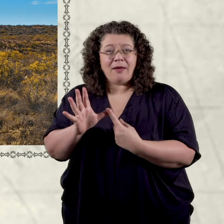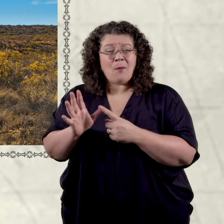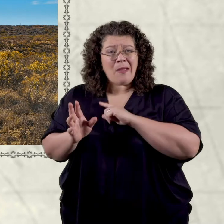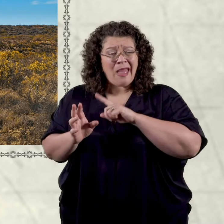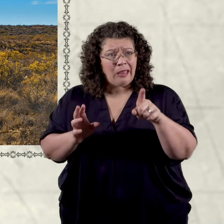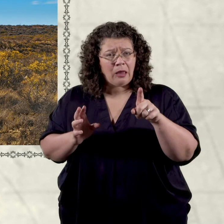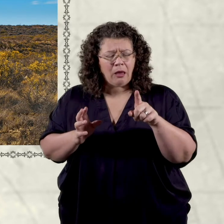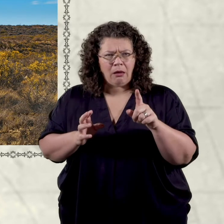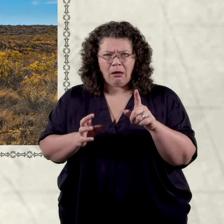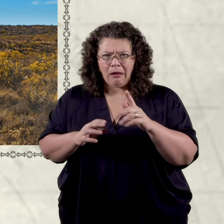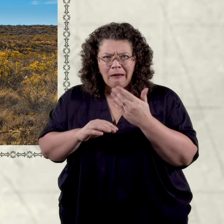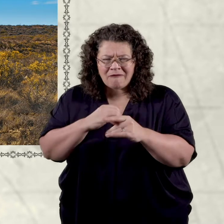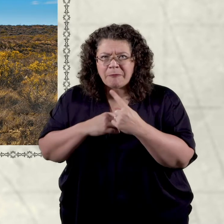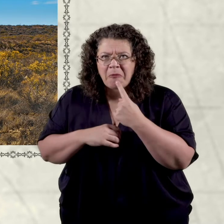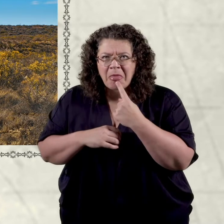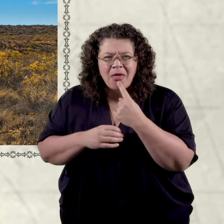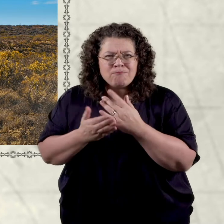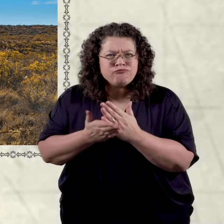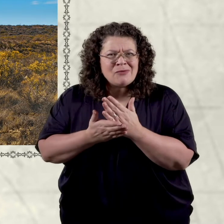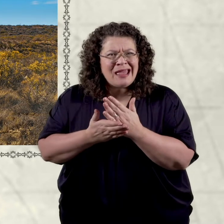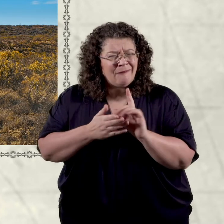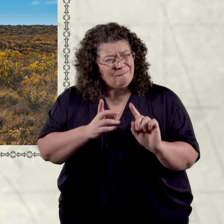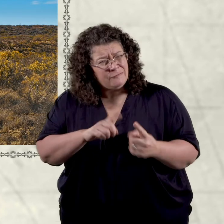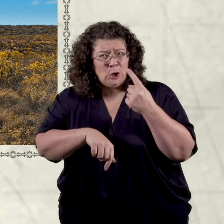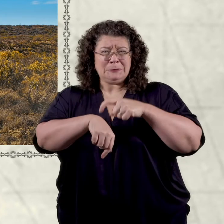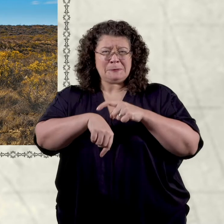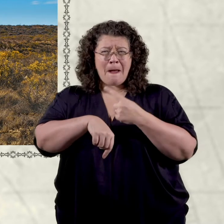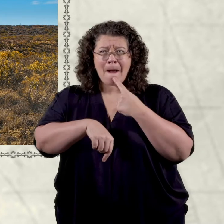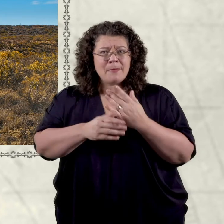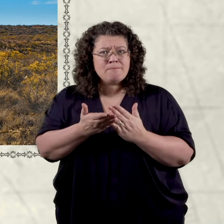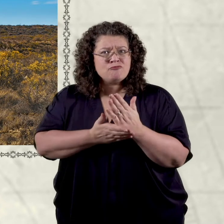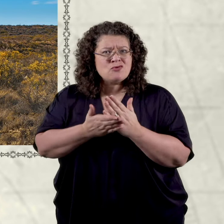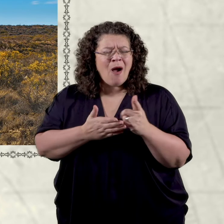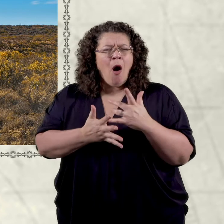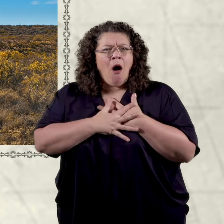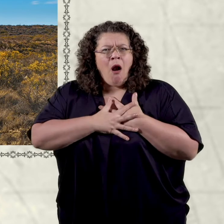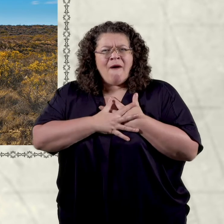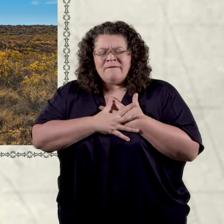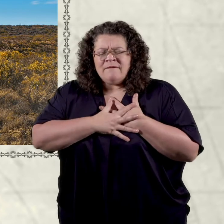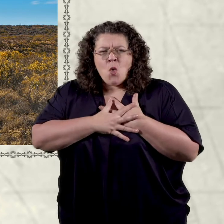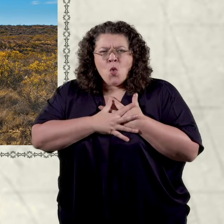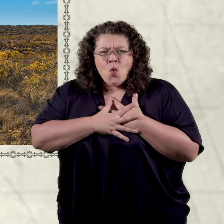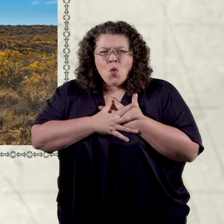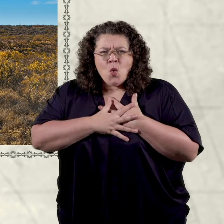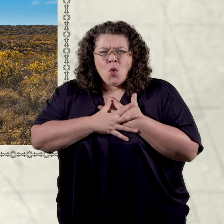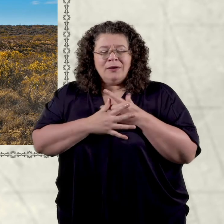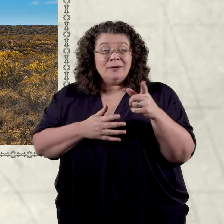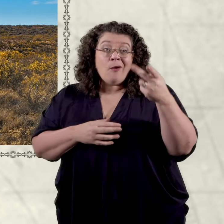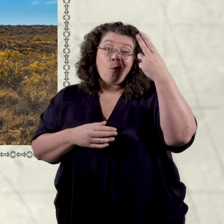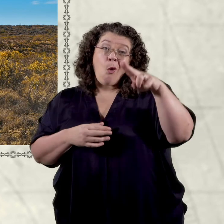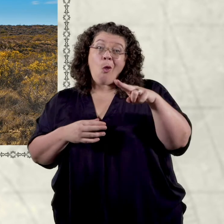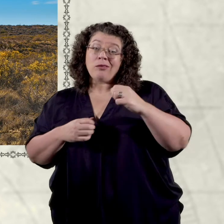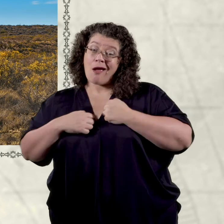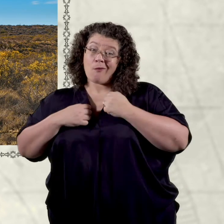blaen. Ar y munud nathon nhw flasu bara y Cymru, oedden nhw wrth i bodda. A wyddoch chi, be oedden nhw'n galw